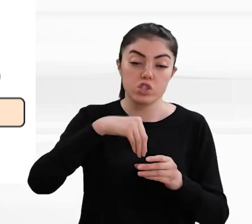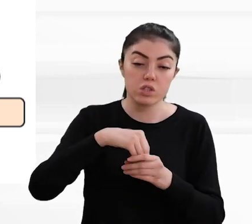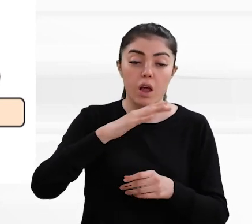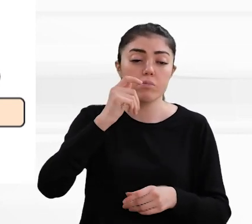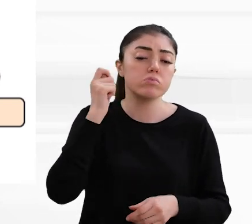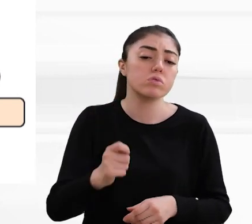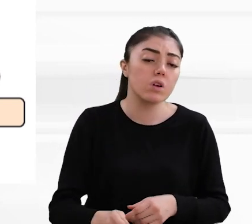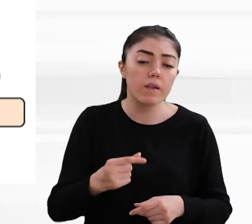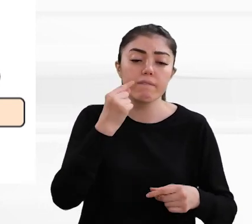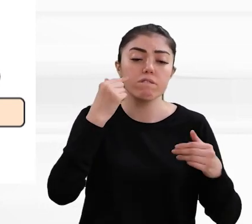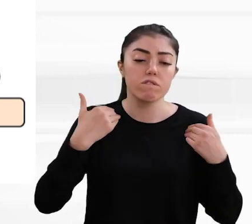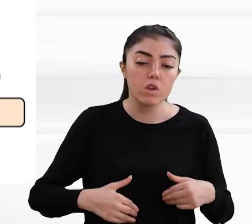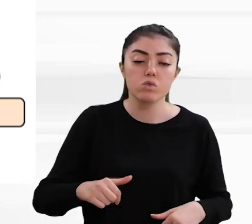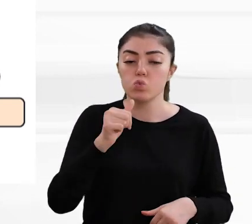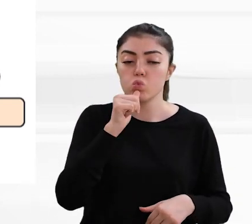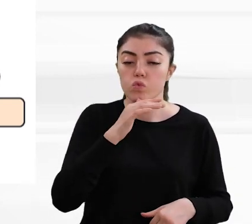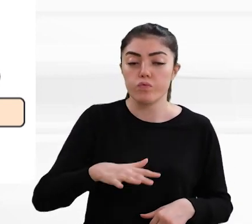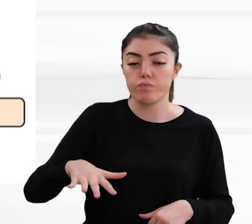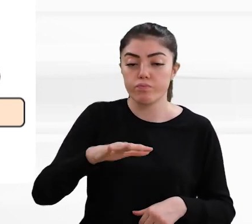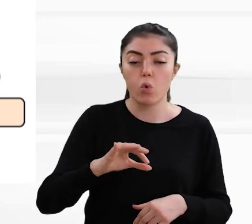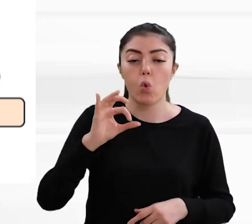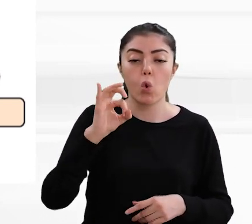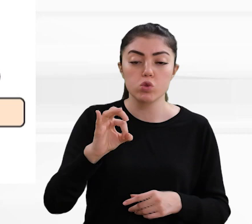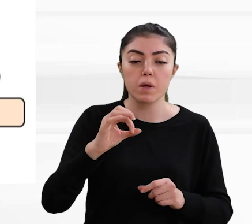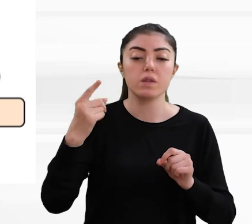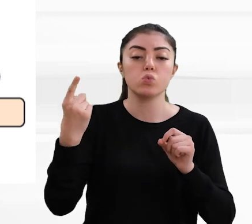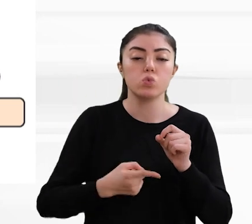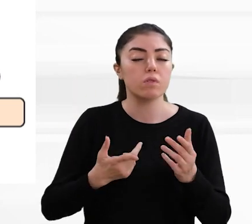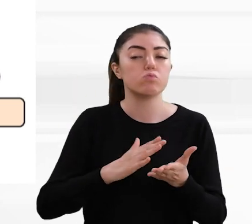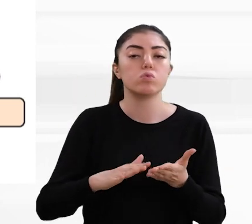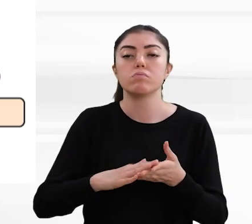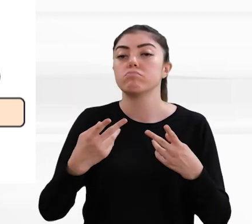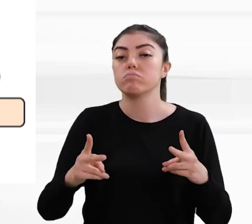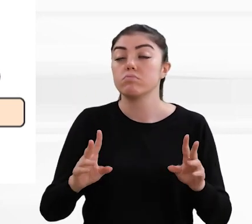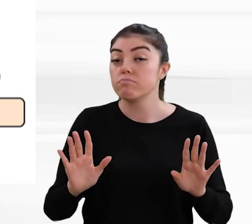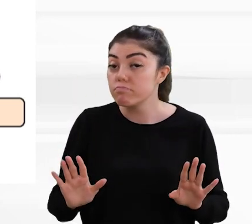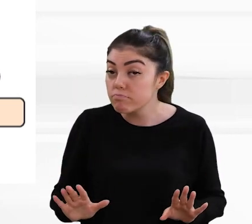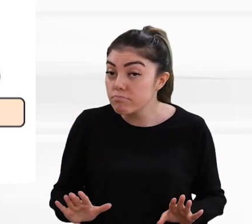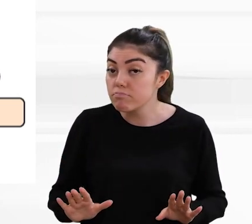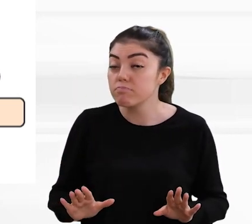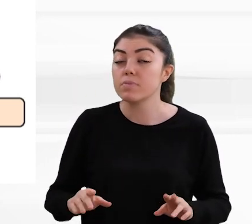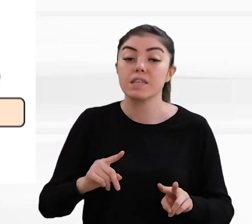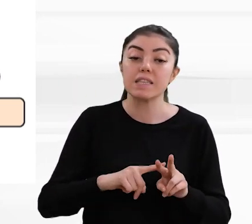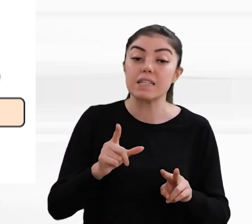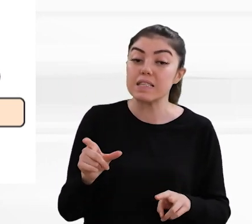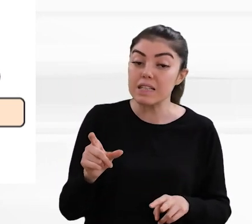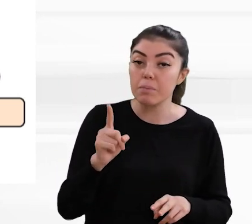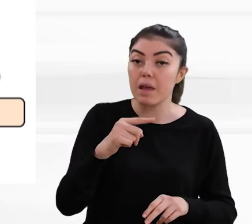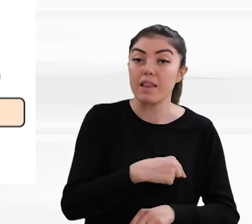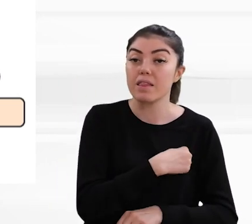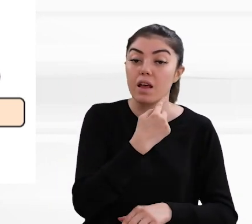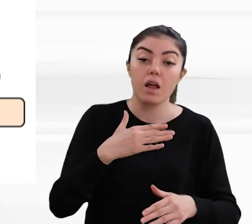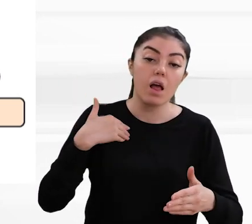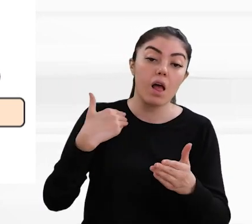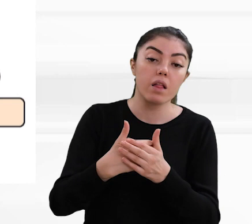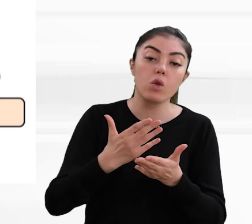Deniz suyu içerisinde her koşulda vücut sıvılarının ozmotik derisini düzenleyelim Halbuki tipi yengeci bakın belli